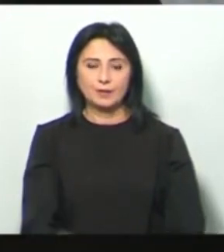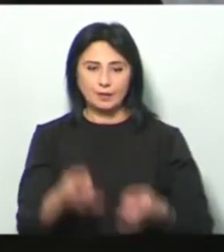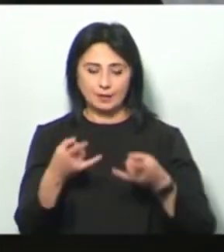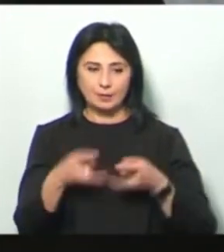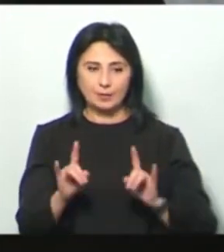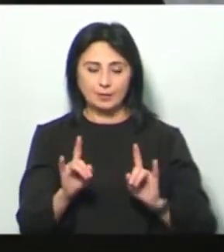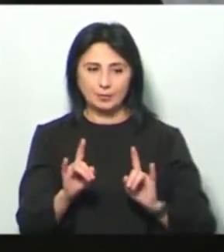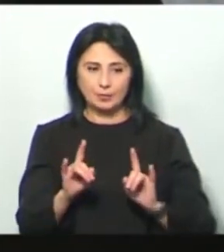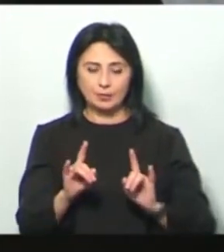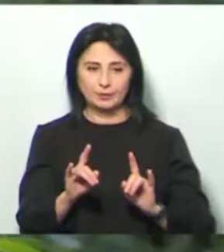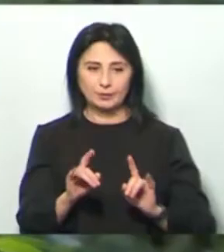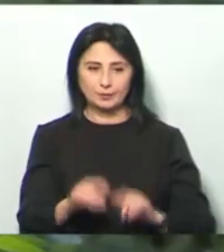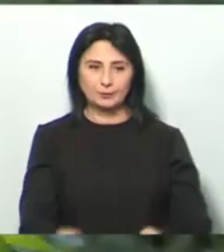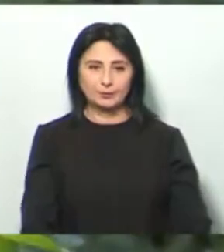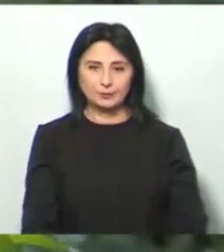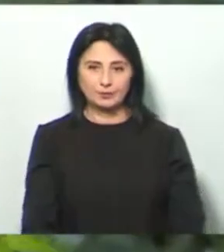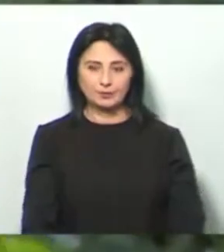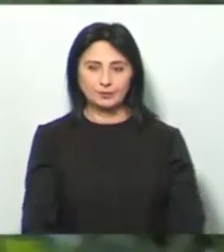დაბადებული